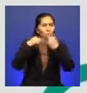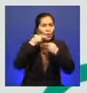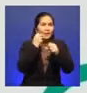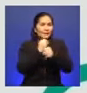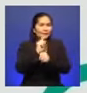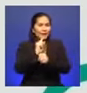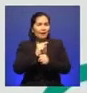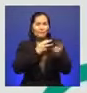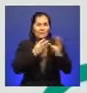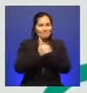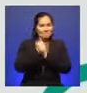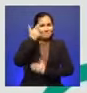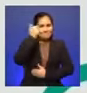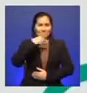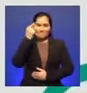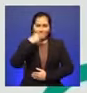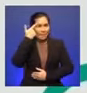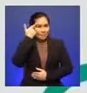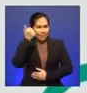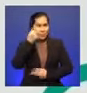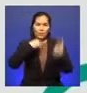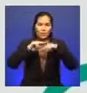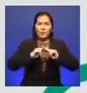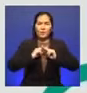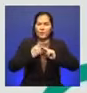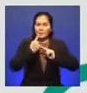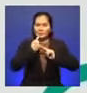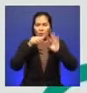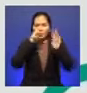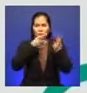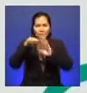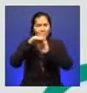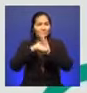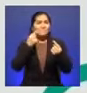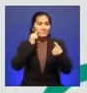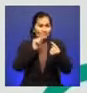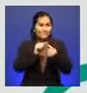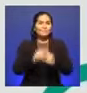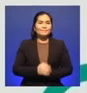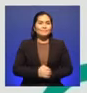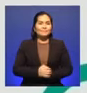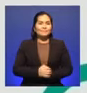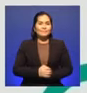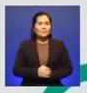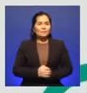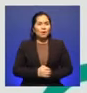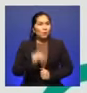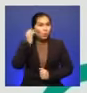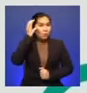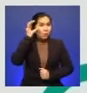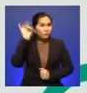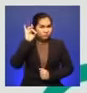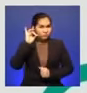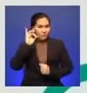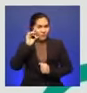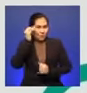ะการแปรงฟันดูแลสุขภาพช่องปากของตนเองได้อย่างเหมาะสมตามสภาพที่เขาเป็นอยู่และสามารถถ่ายทอดทักษะ